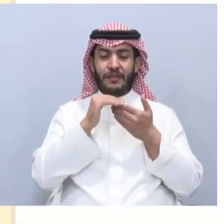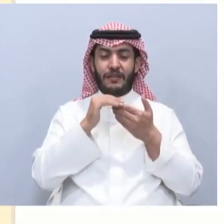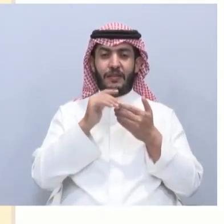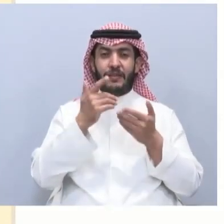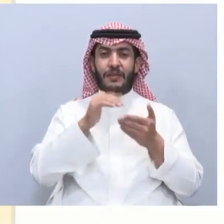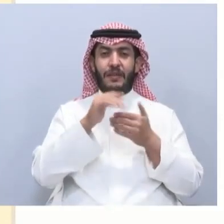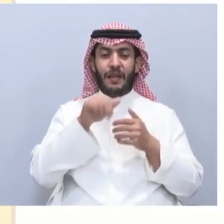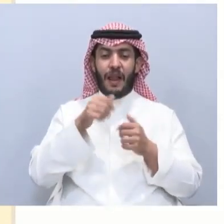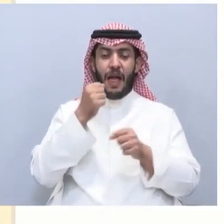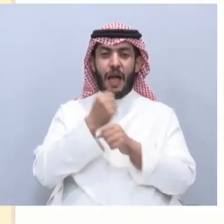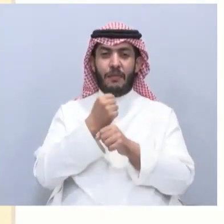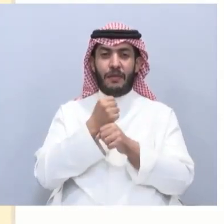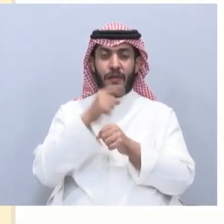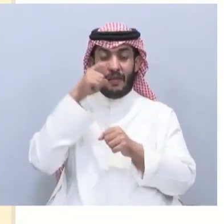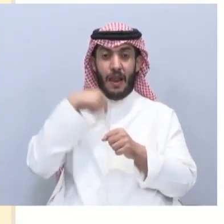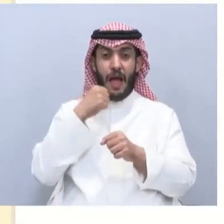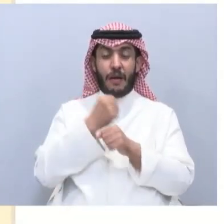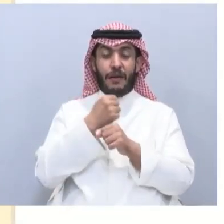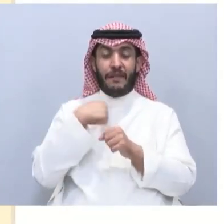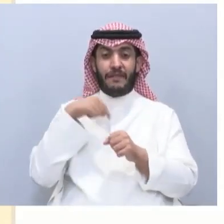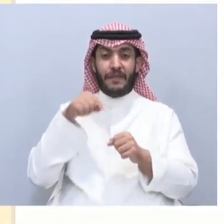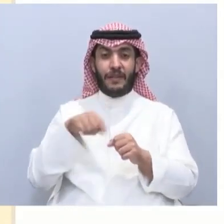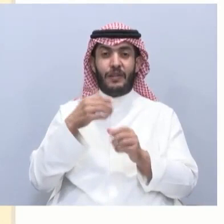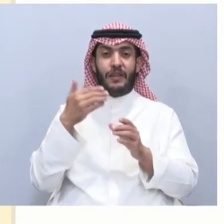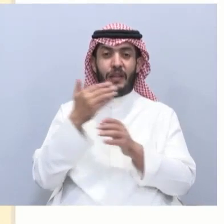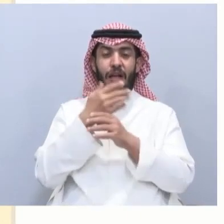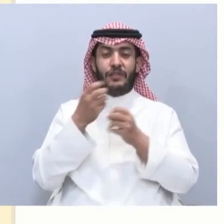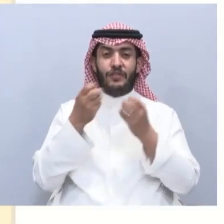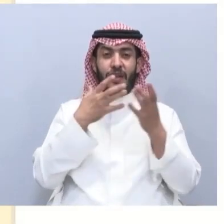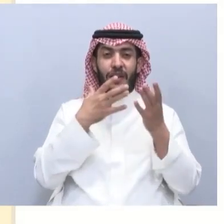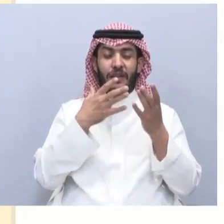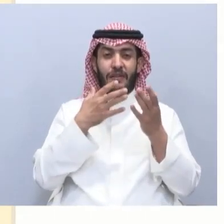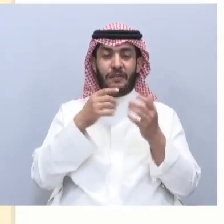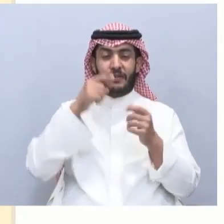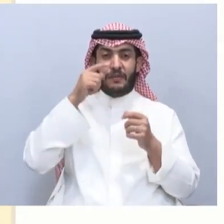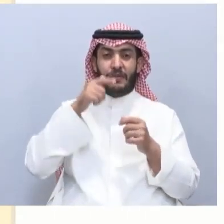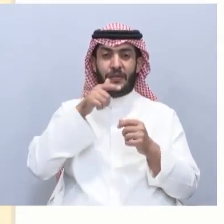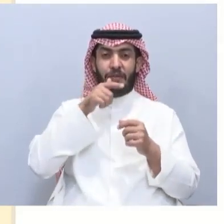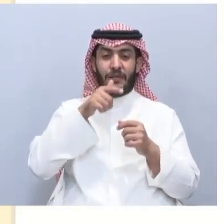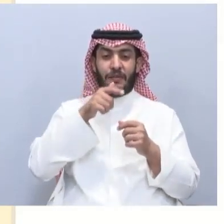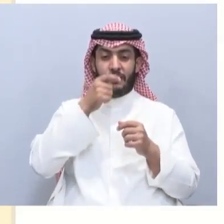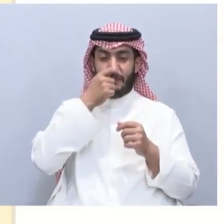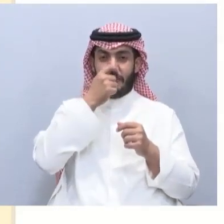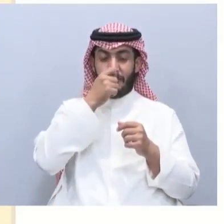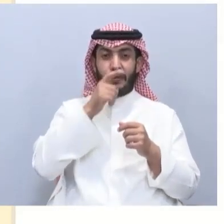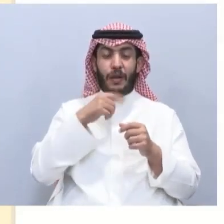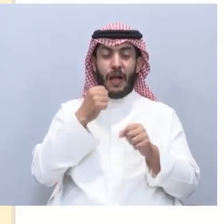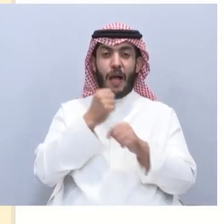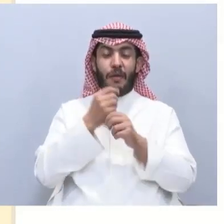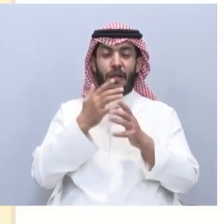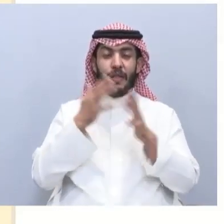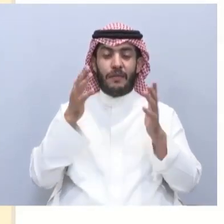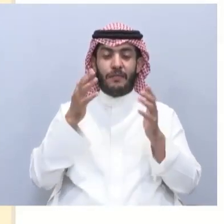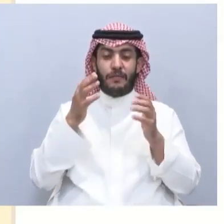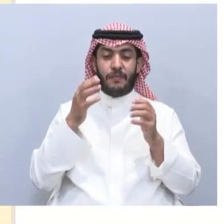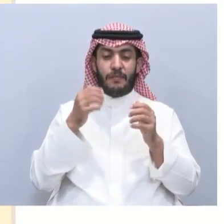دلني على عمل اذا عملته دخلت الجنه قال اذا هو يسال عن شيء عظيم جدا